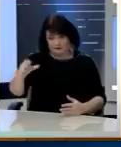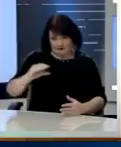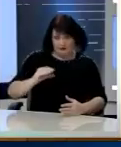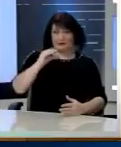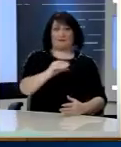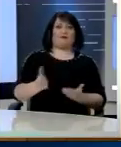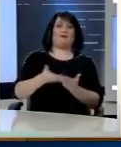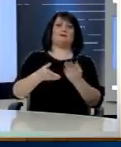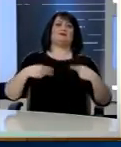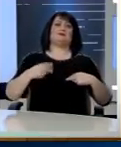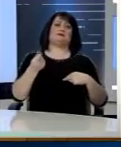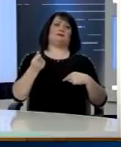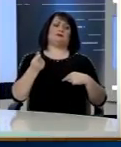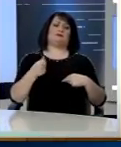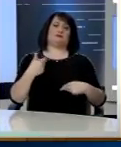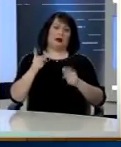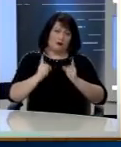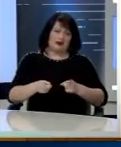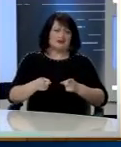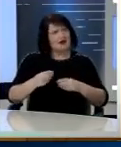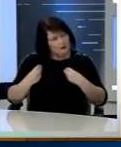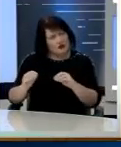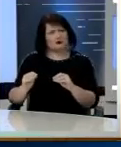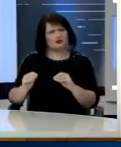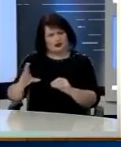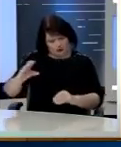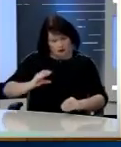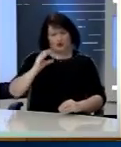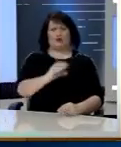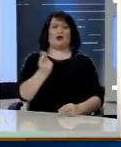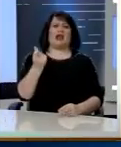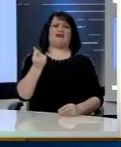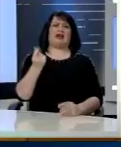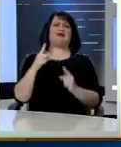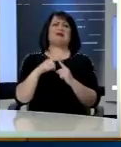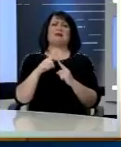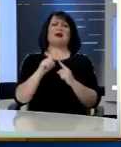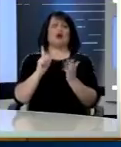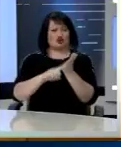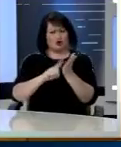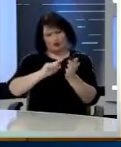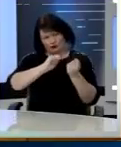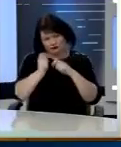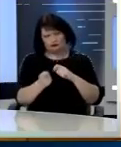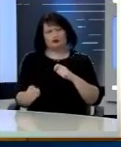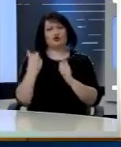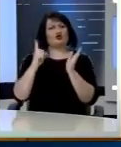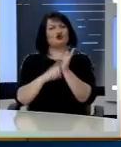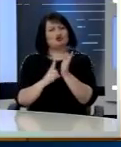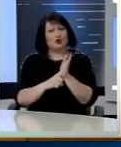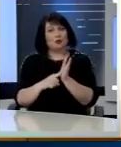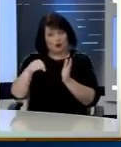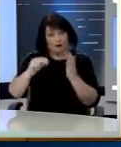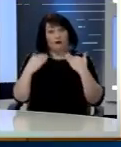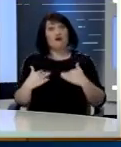ενισχύσω τον προϋπολογισμό του Υπουργείου Εθνικής Άμυνας και των Επιτελείων. Και δεν έκατσα στα τυπικά. Αλλάξαμε τον νόμο. Φέραμε νέο νόμο, το φέραμε στη